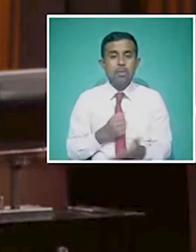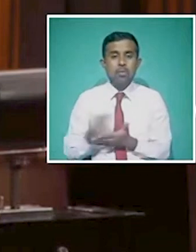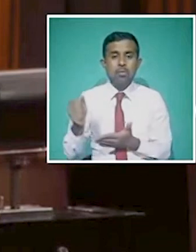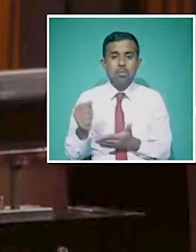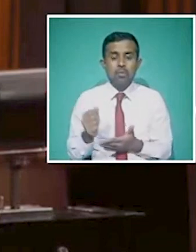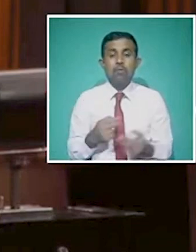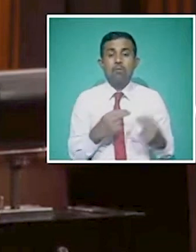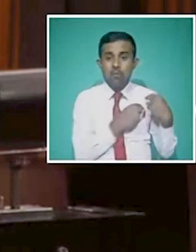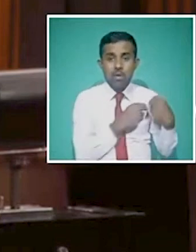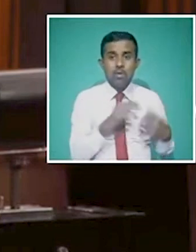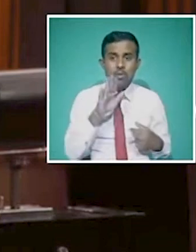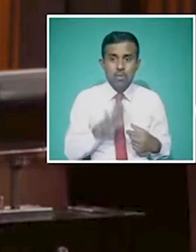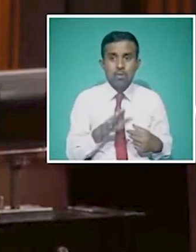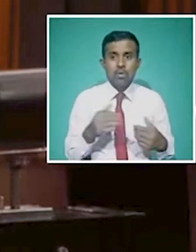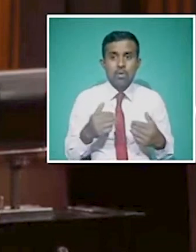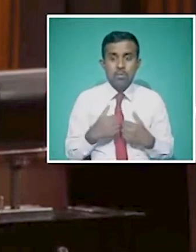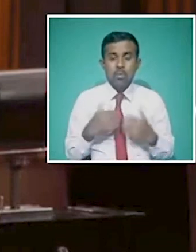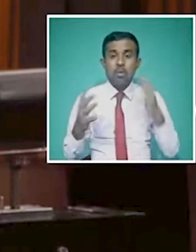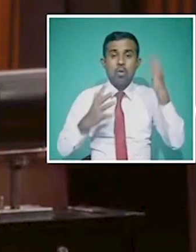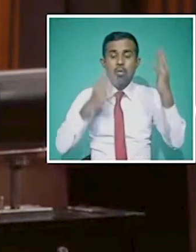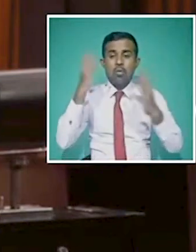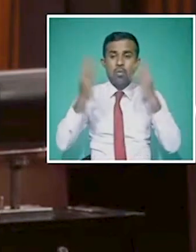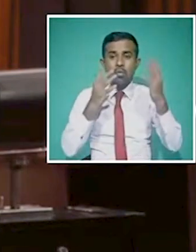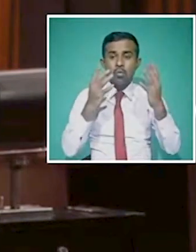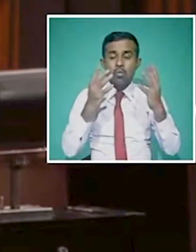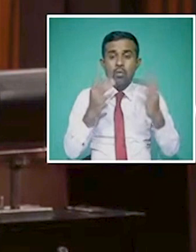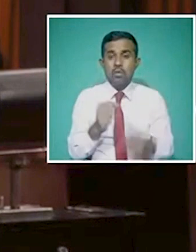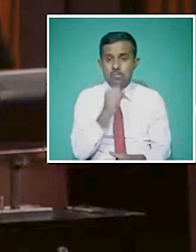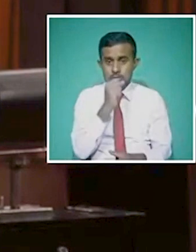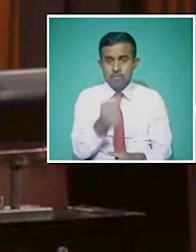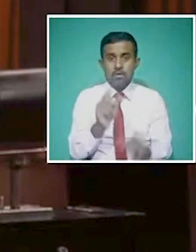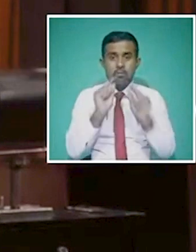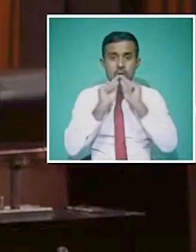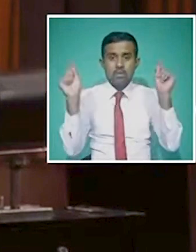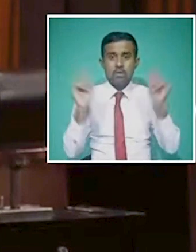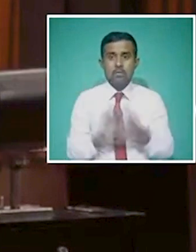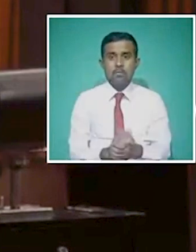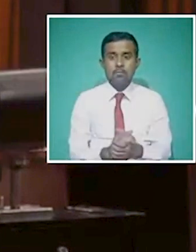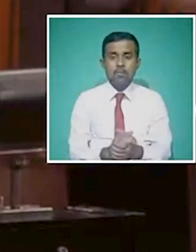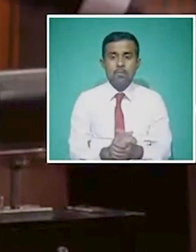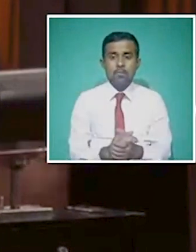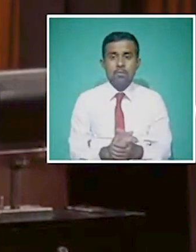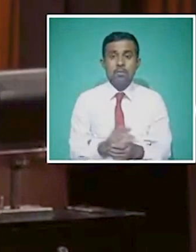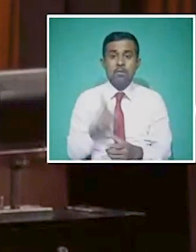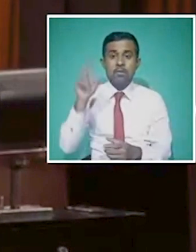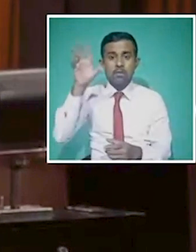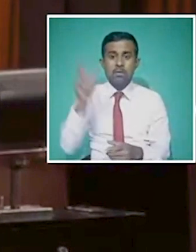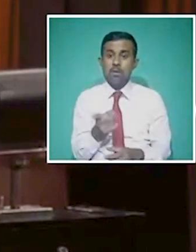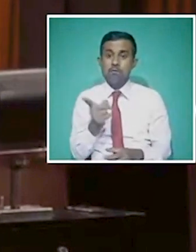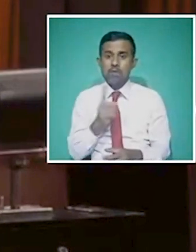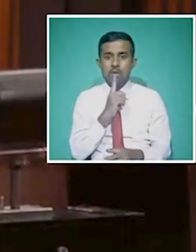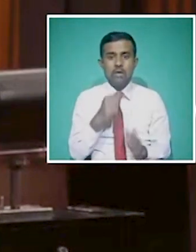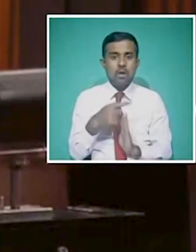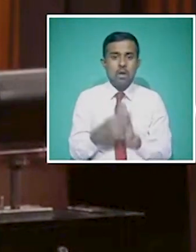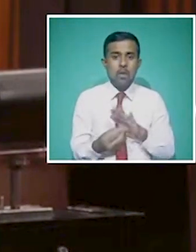press meet. I will have an international press meet. මම ජාත්‍යන්තර මාධ්‍ය සාකච්ඡාවක් කරලා කියනවා ලෝකේ රටවල් වලට ජනාධිපතිතුමා චණ්ඩි පාඩ දාන ගමන්